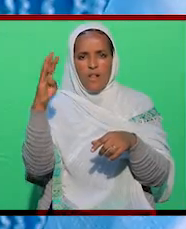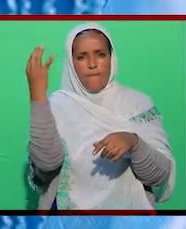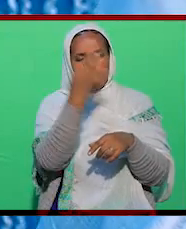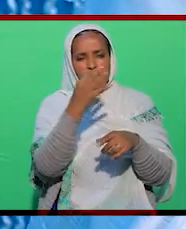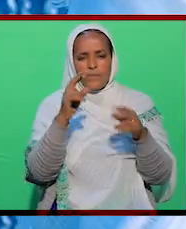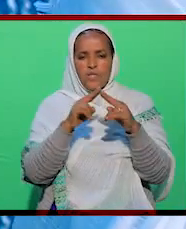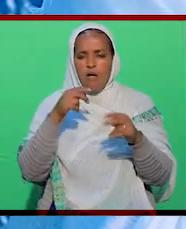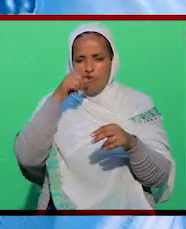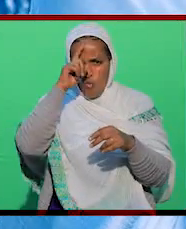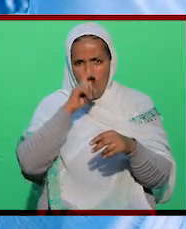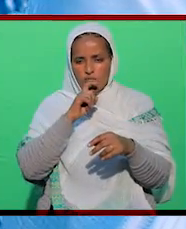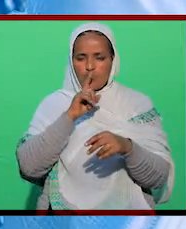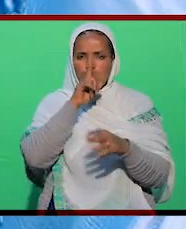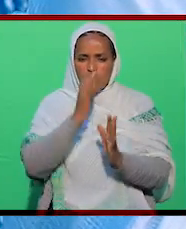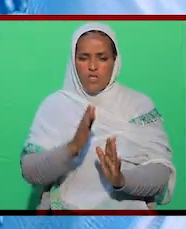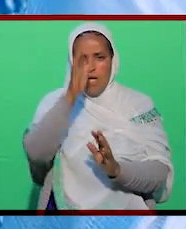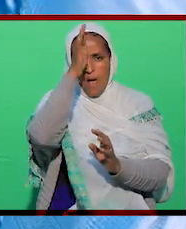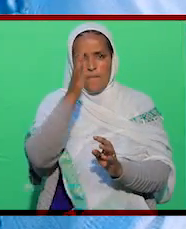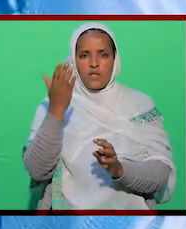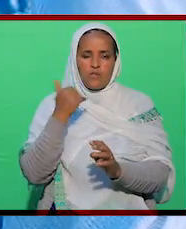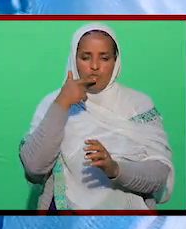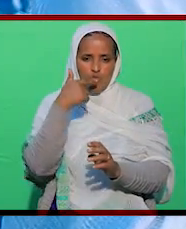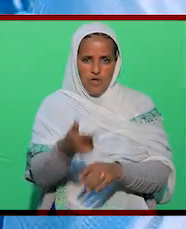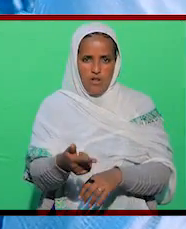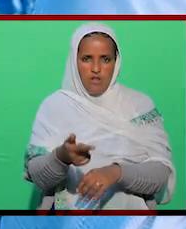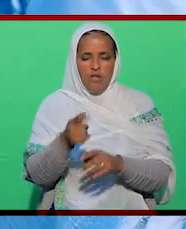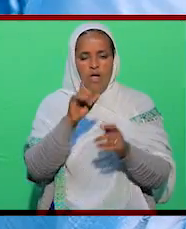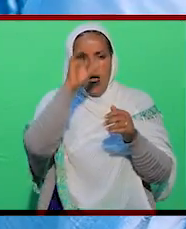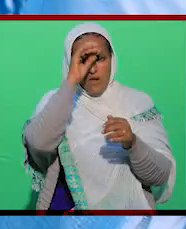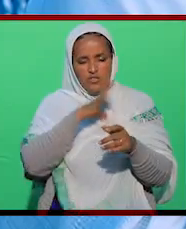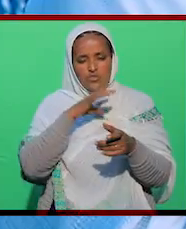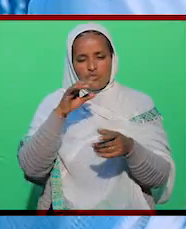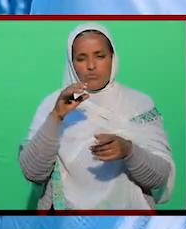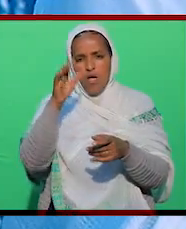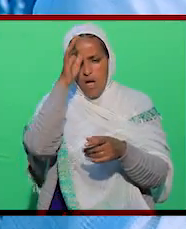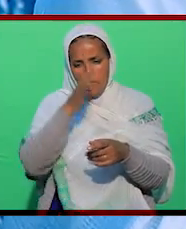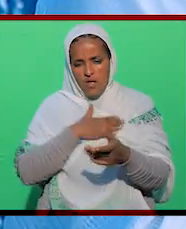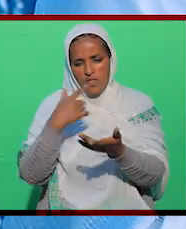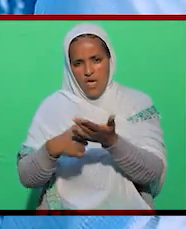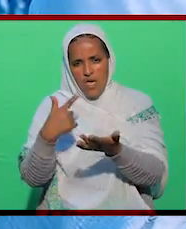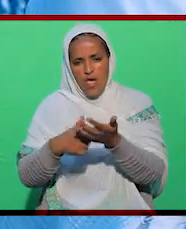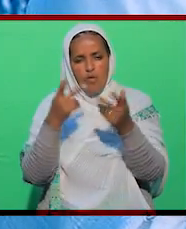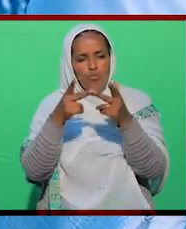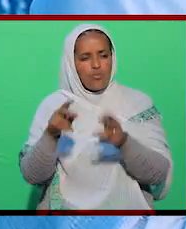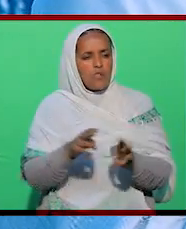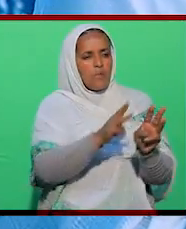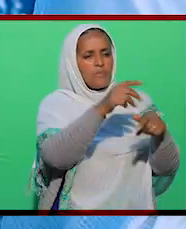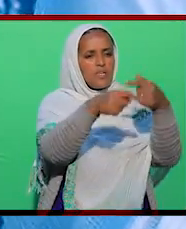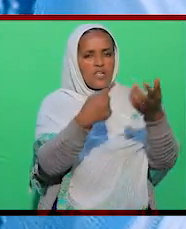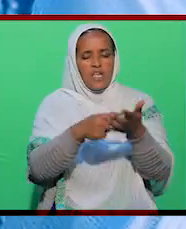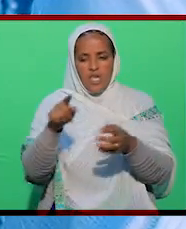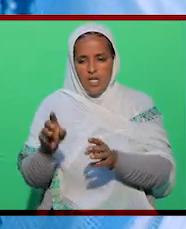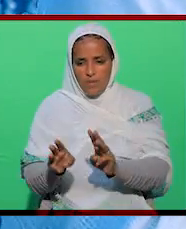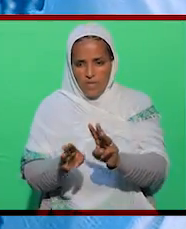ነበሩ፣ ቤተልሔም ምስክር፣ በጣም ተናጋሪ ኃይለኛ እውነተኛ አባት ነበሩ ይባላል። እና አንድ ሰው የንታ እንዲህ ወዳለ ቦታ ለመሄድ በየት